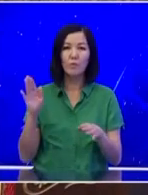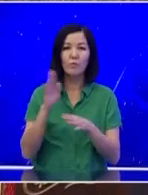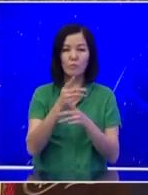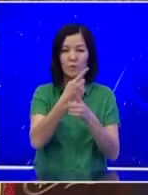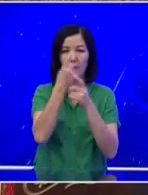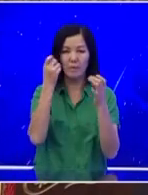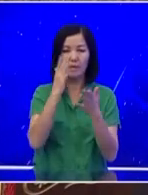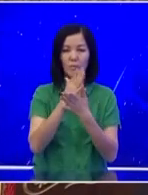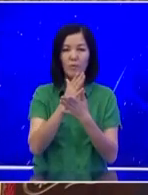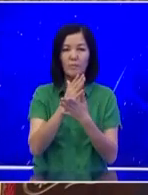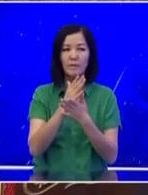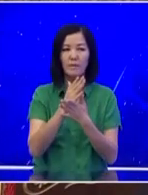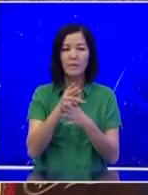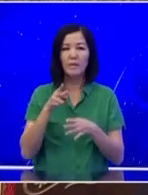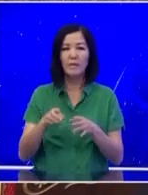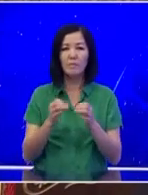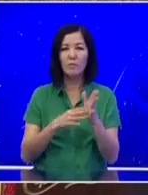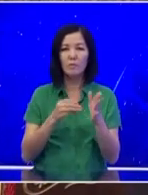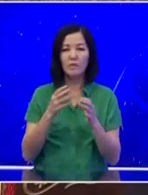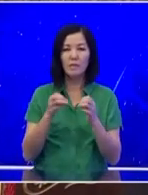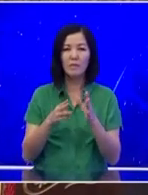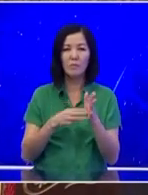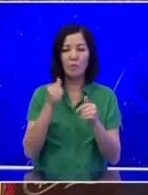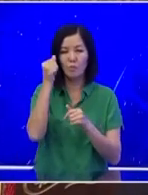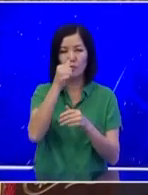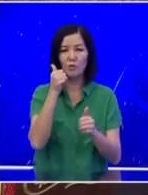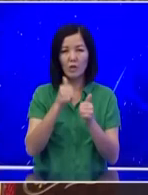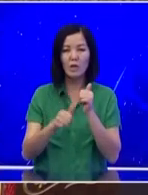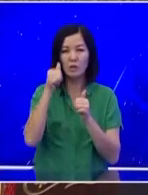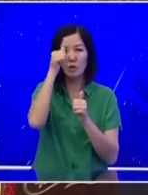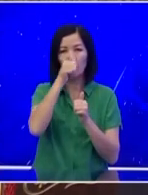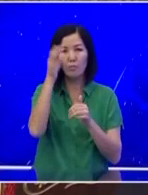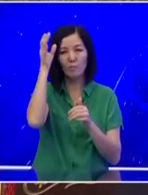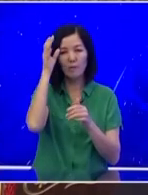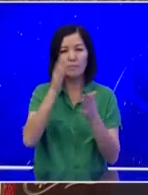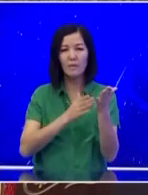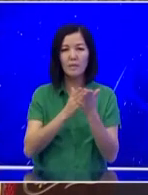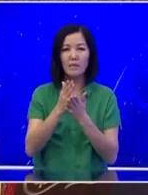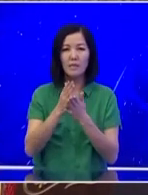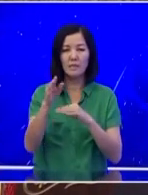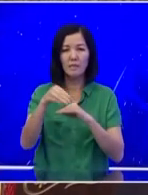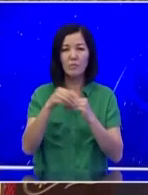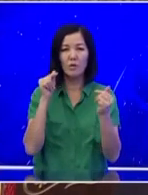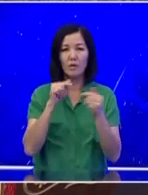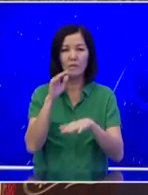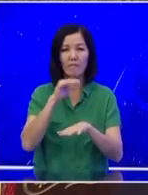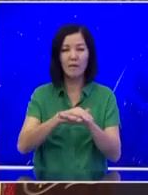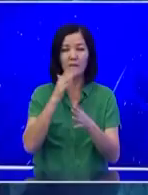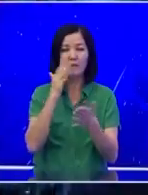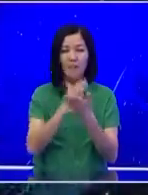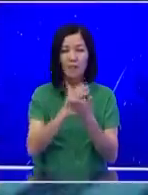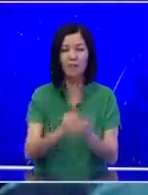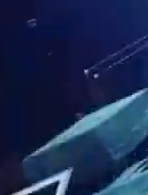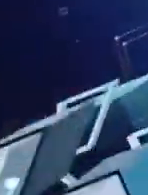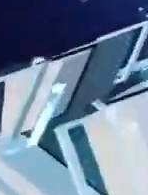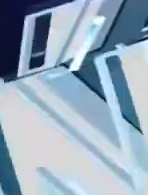береміз. Жаңа айтып өткенімде 2018 жылы, 2019 жылы жылда-жылда бұндай білім саласы бойынша жемқорлыққа қарсы фактілер орын алуда.